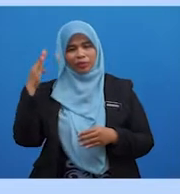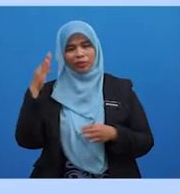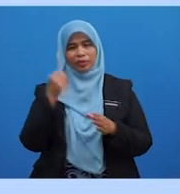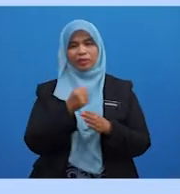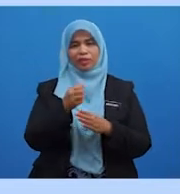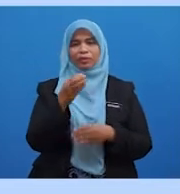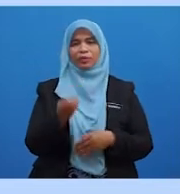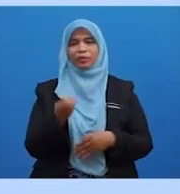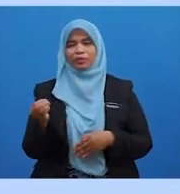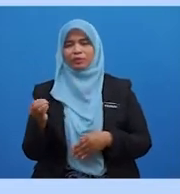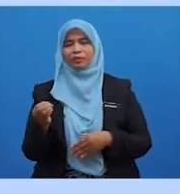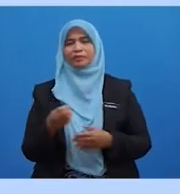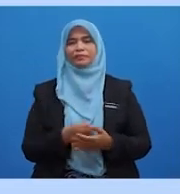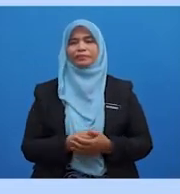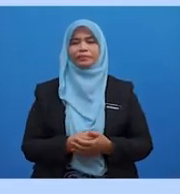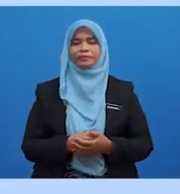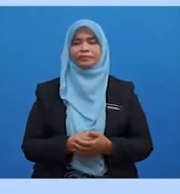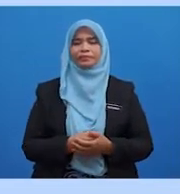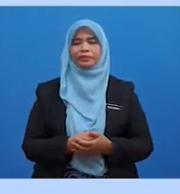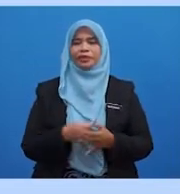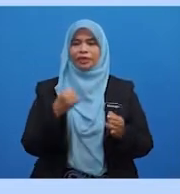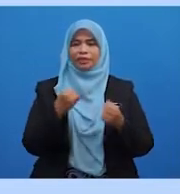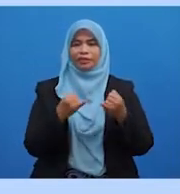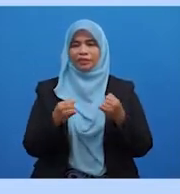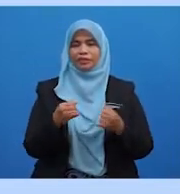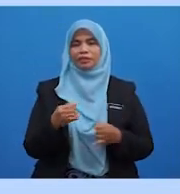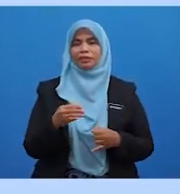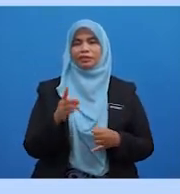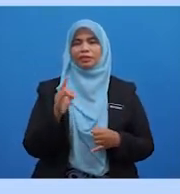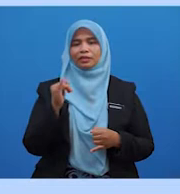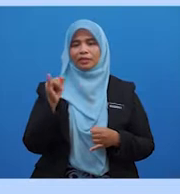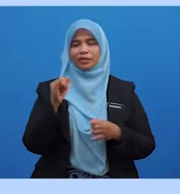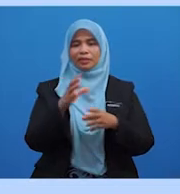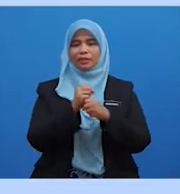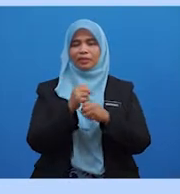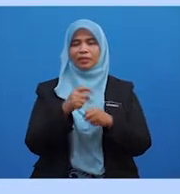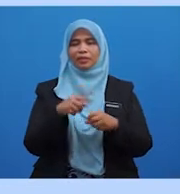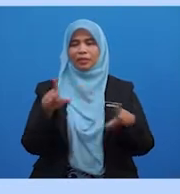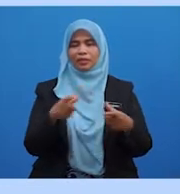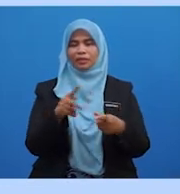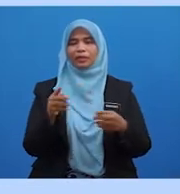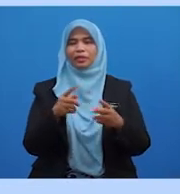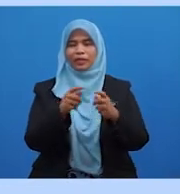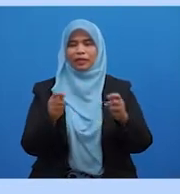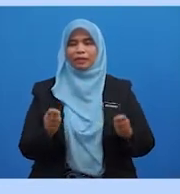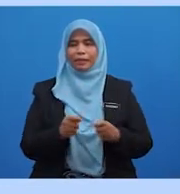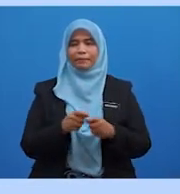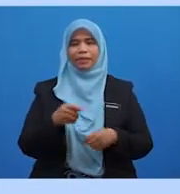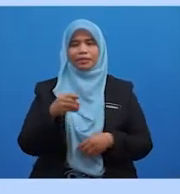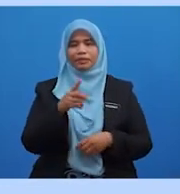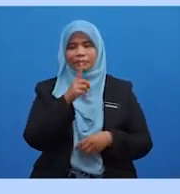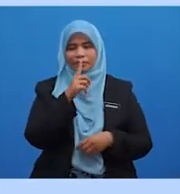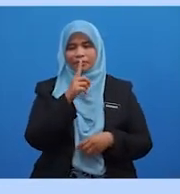untuk mendapatkan tindak balas relaksasi. Jika meditasi dapat dilakukan di tempat sunyi dan tidak ada sebarang